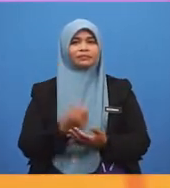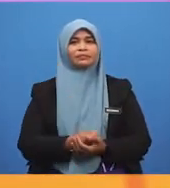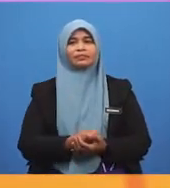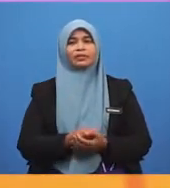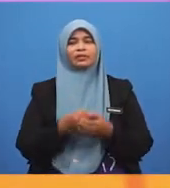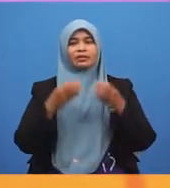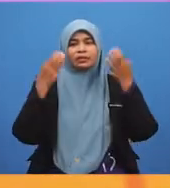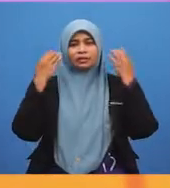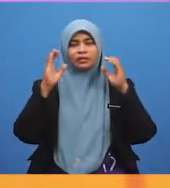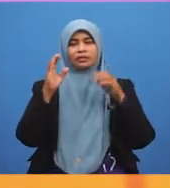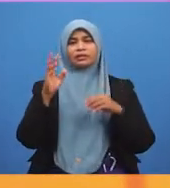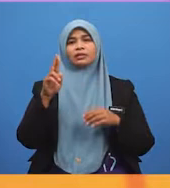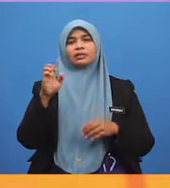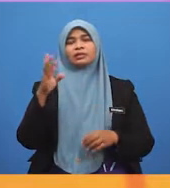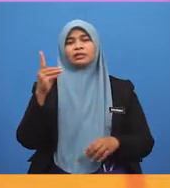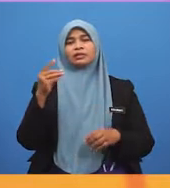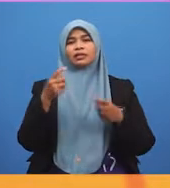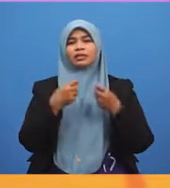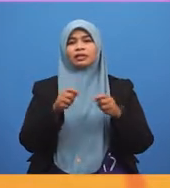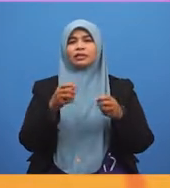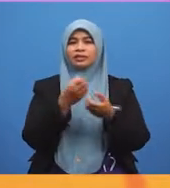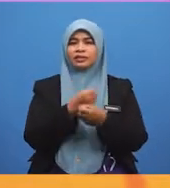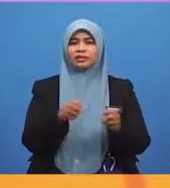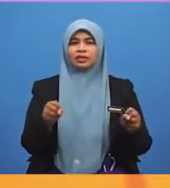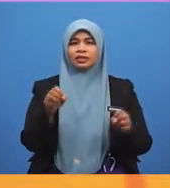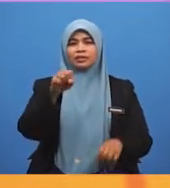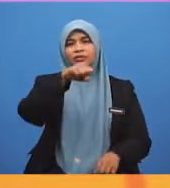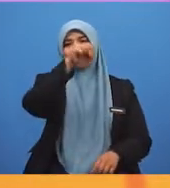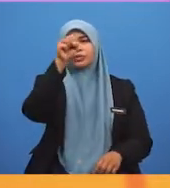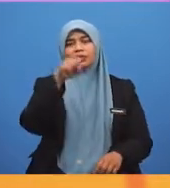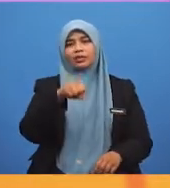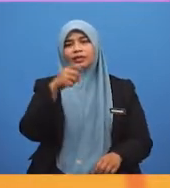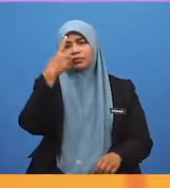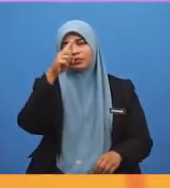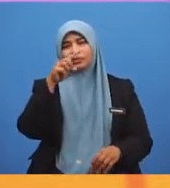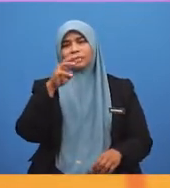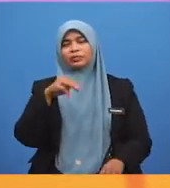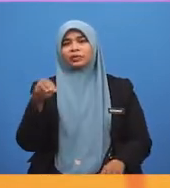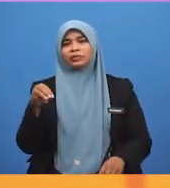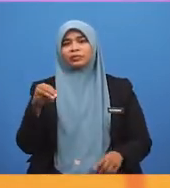sediakan beberapa soalan pengukuhan untuk murid-murid selesaikan.